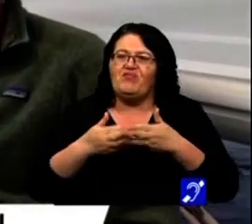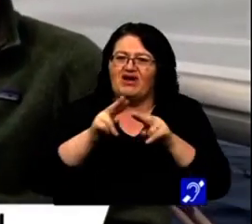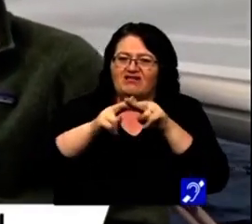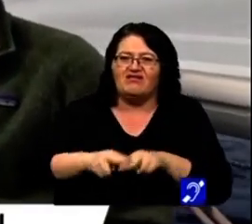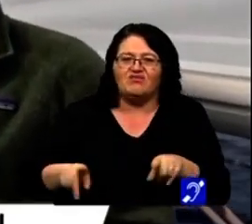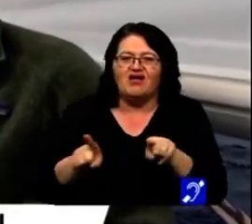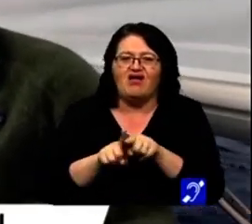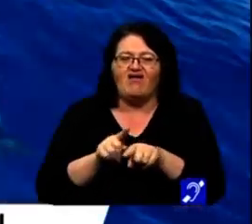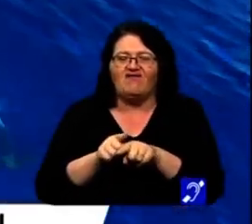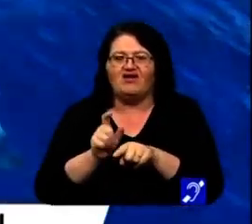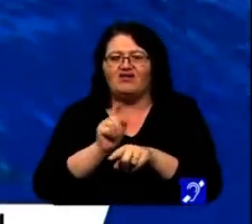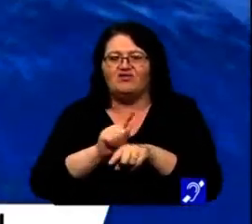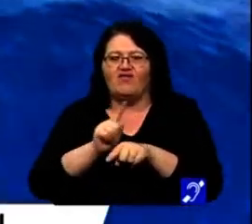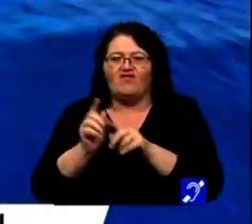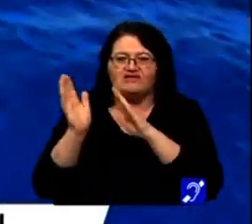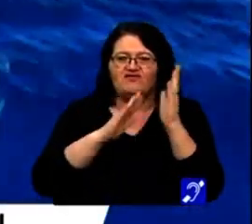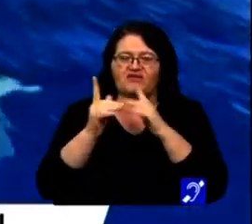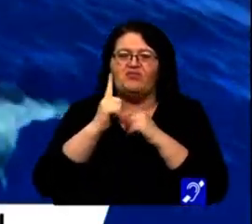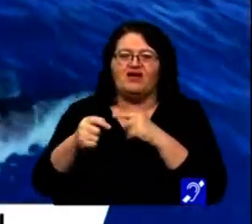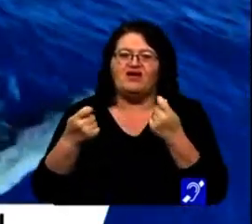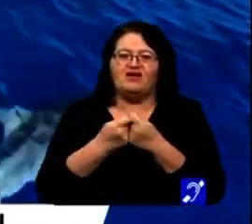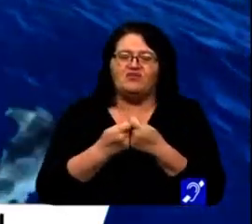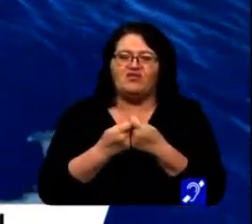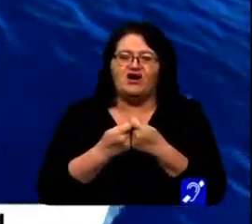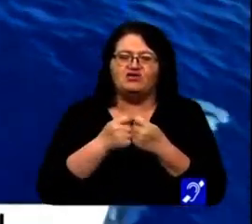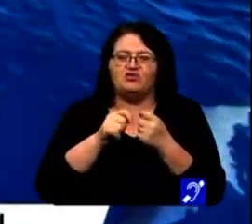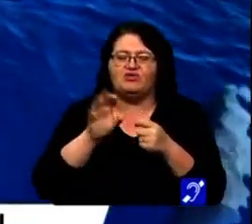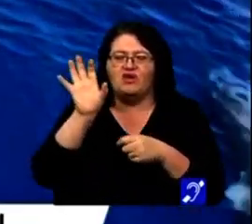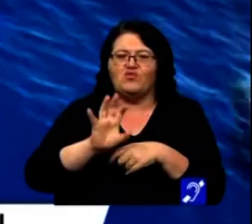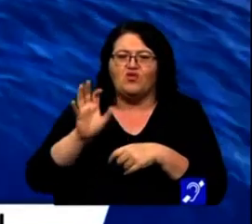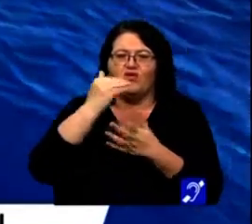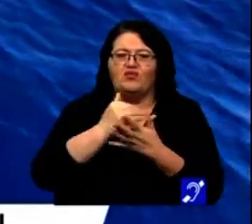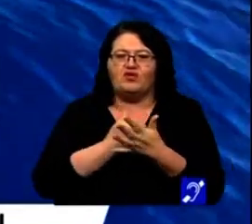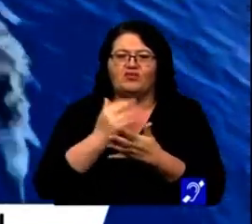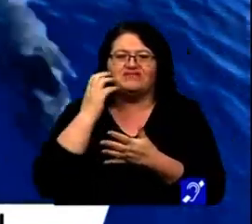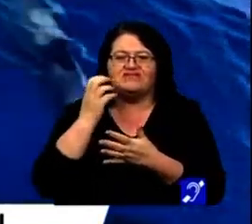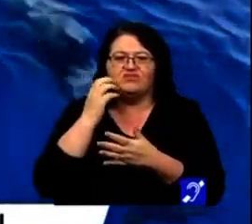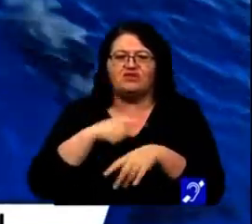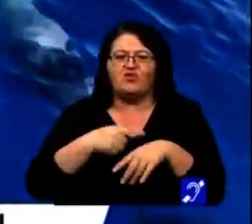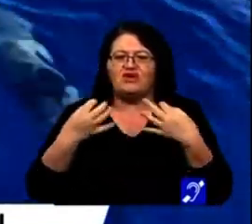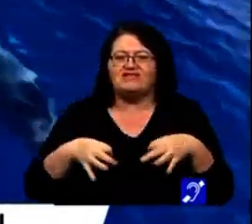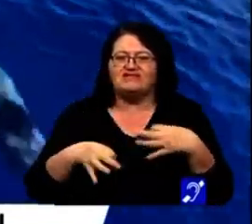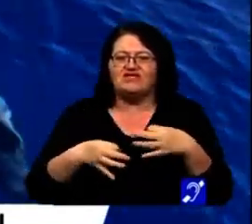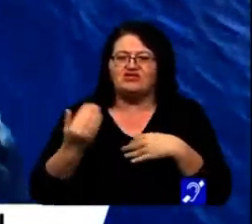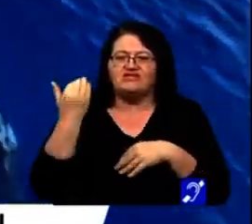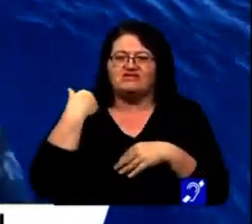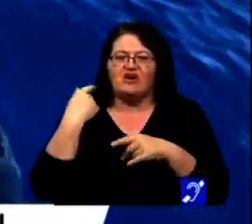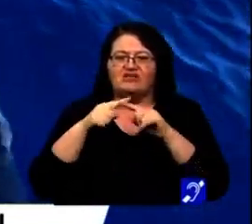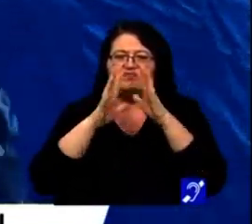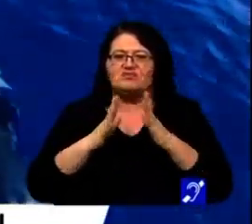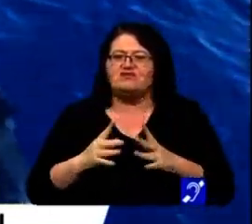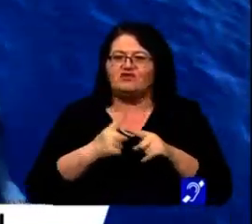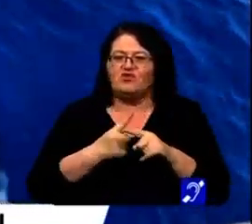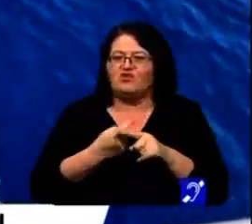menține barca în același unghi față de vânt. Plecarea echipajului în jurul Europei este programată sâmbătă la ora 10 din spatele catedralei